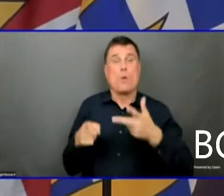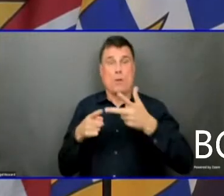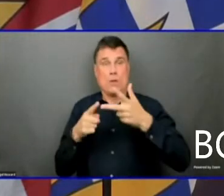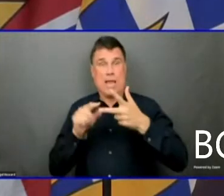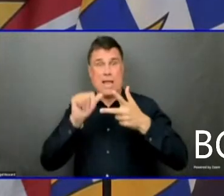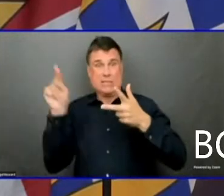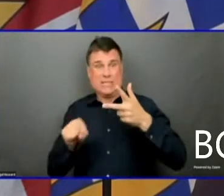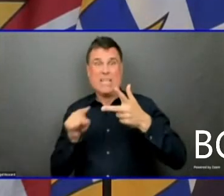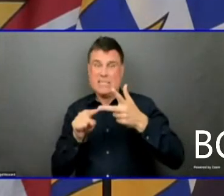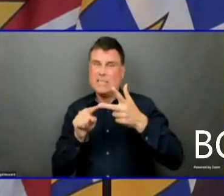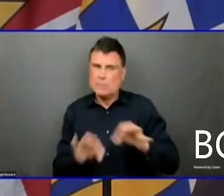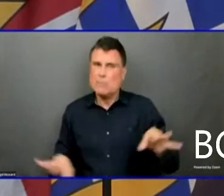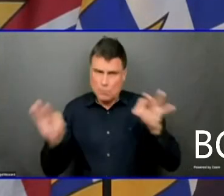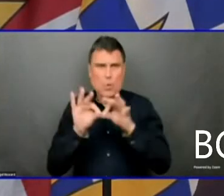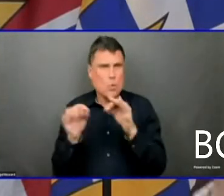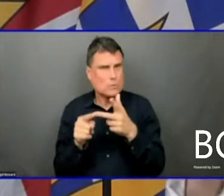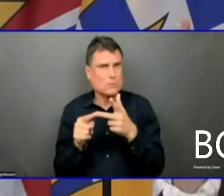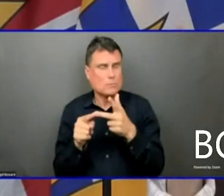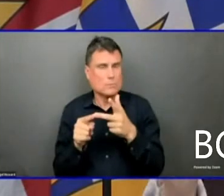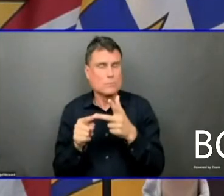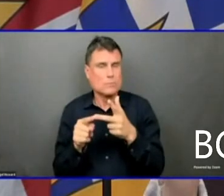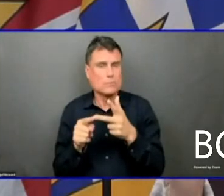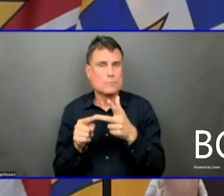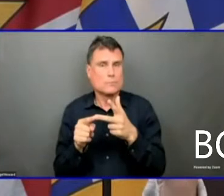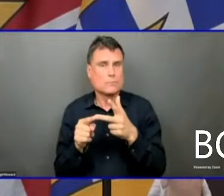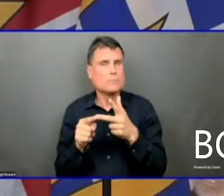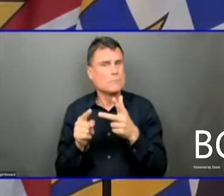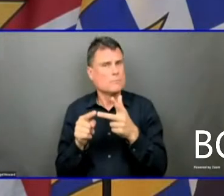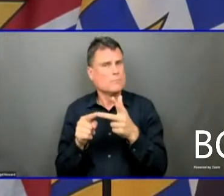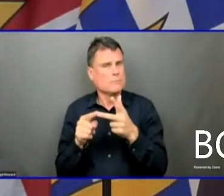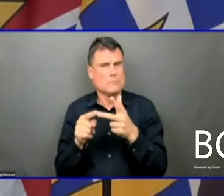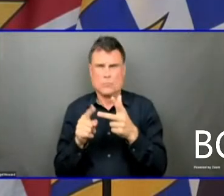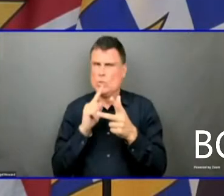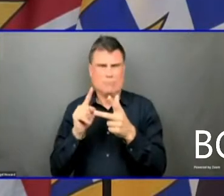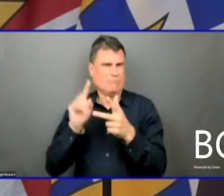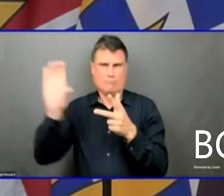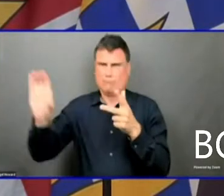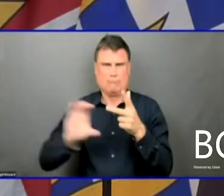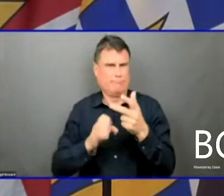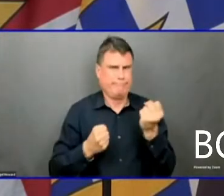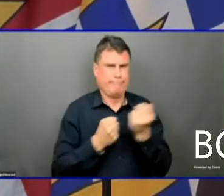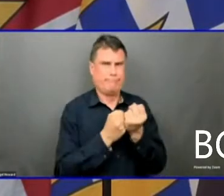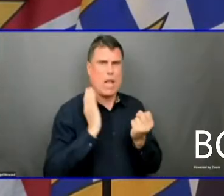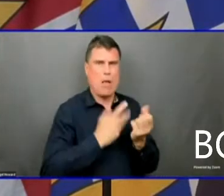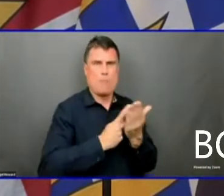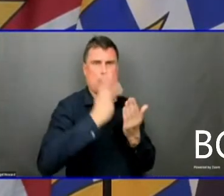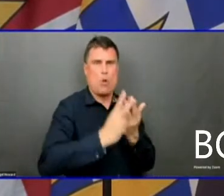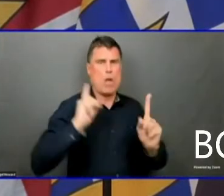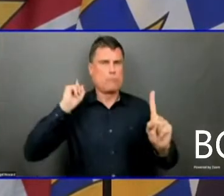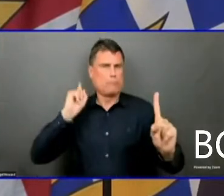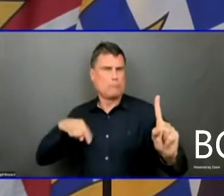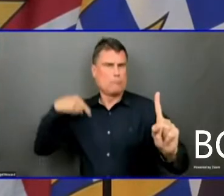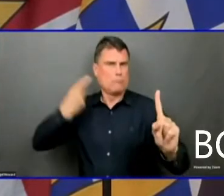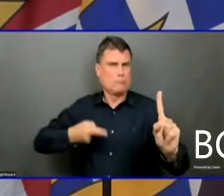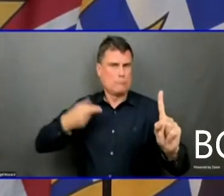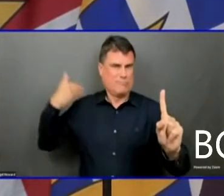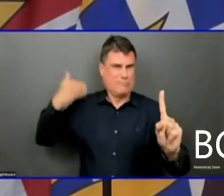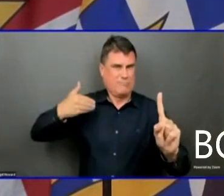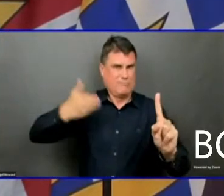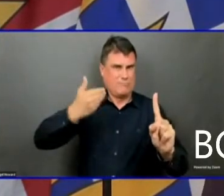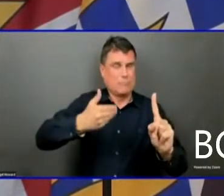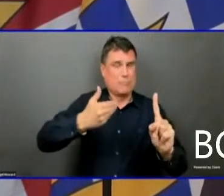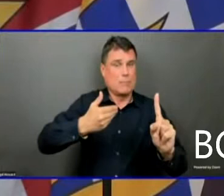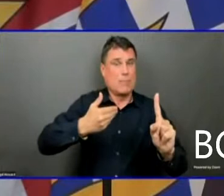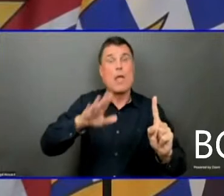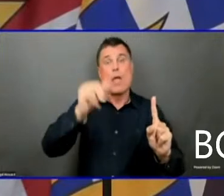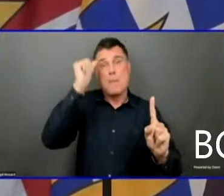在不要等了。那么我周围有一个朋友，他昨天注册，第2天就通知他预约了，